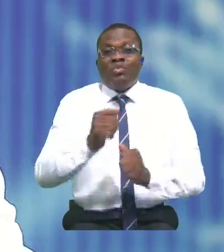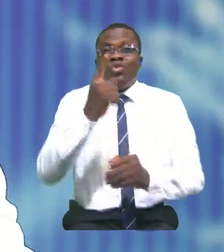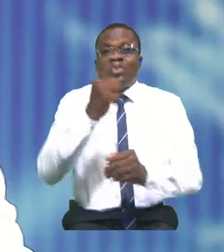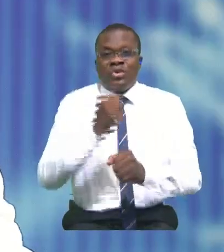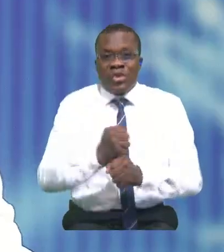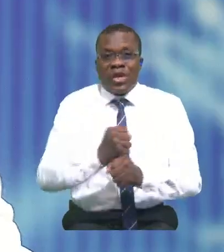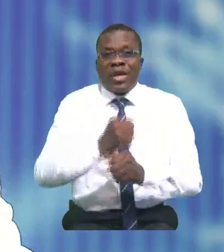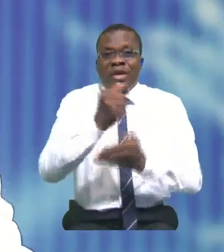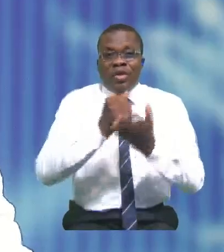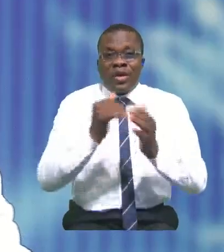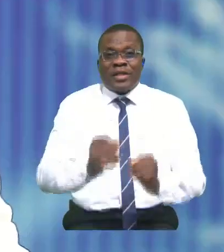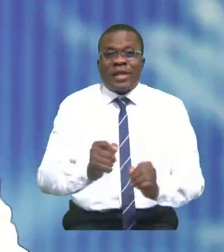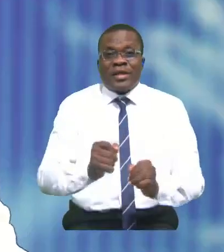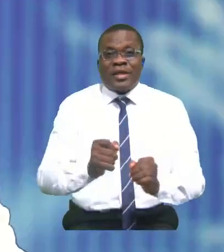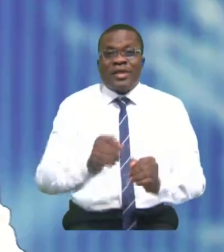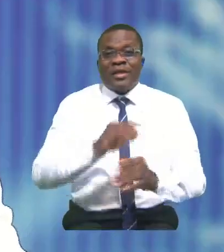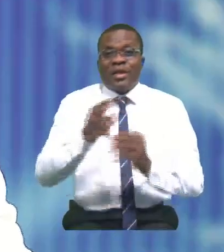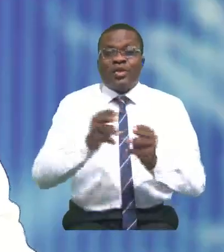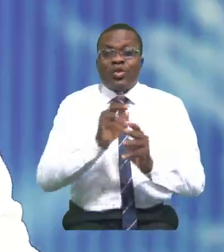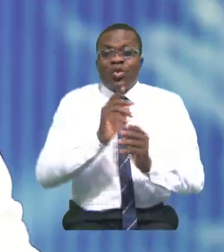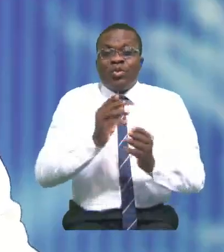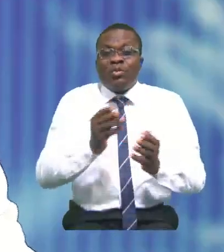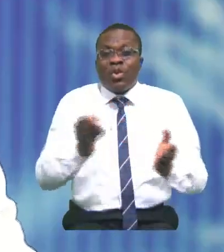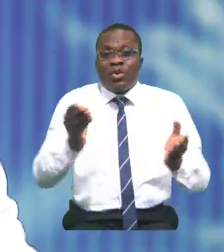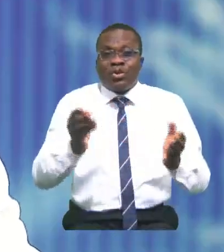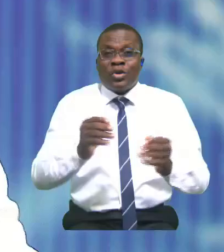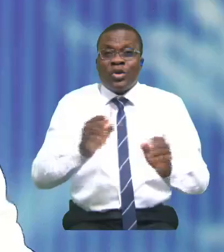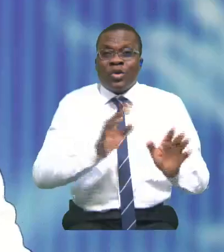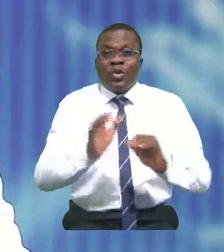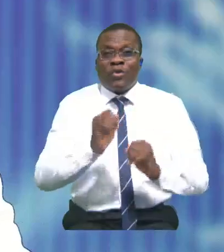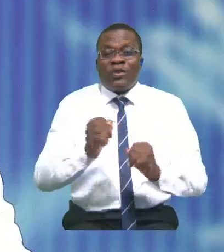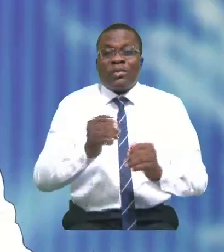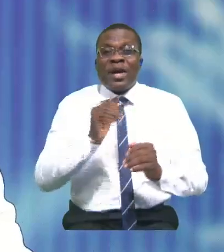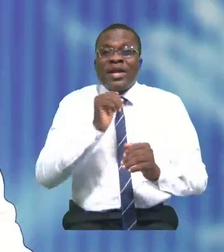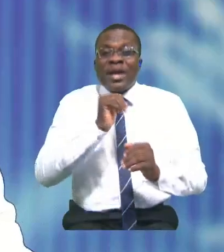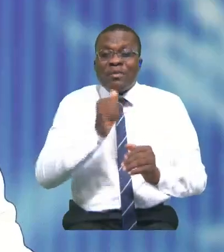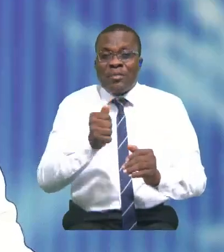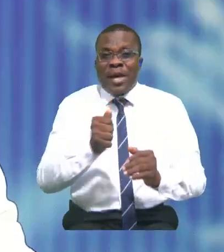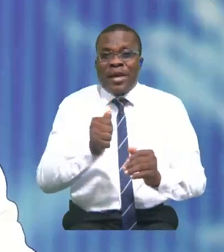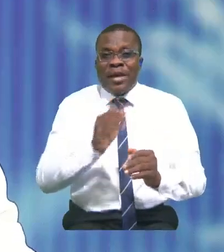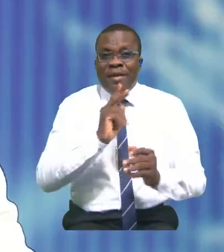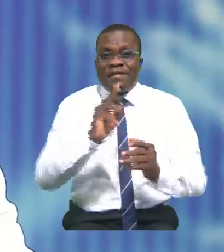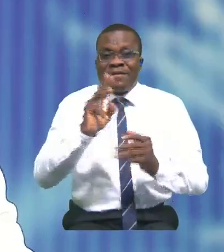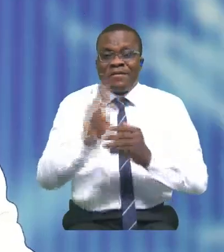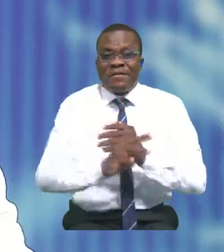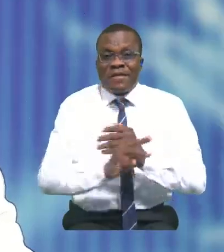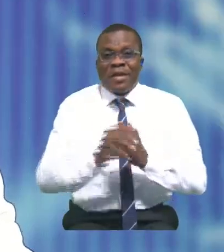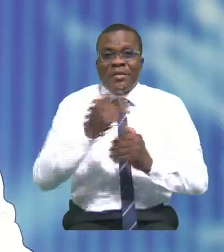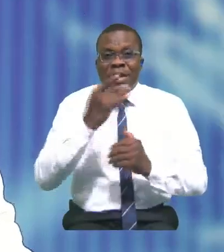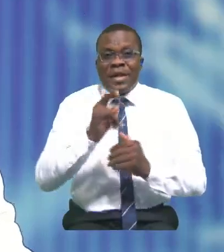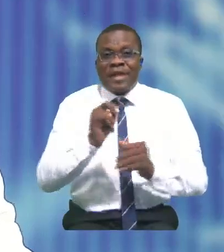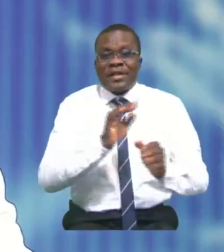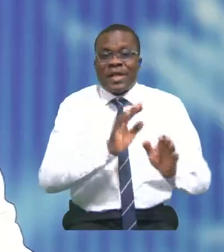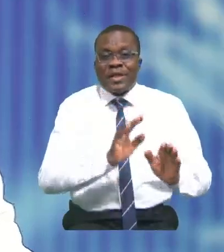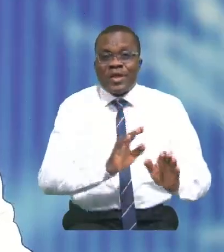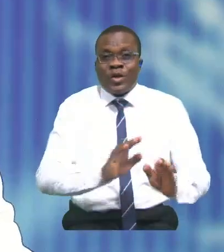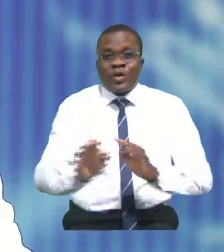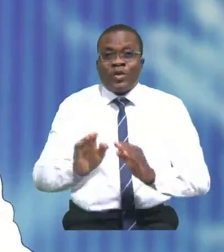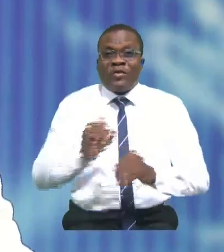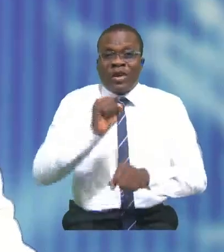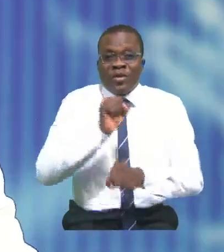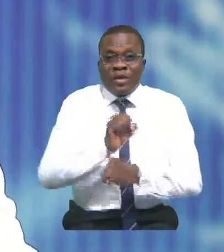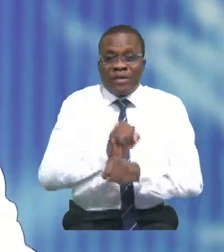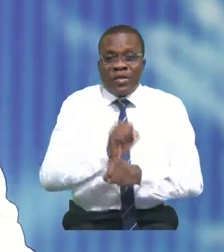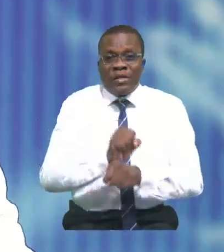artistes ne donc tout le monde d'ailleurs ne ne fait pas vraiment n'a pas vraiment euh la chance de faire son son son boulot